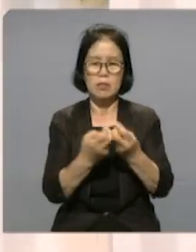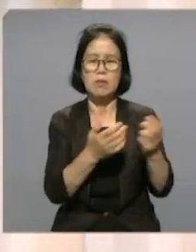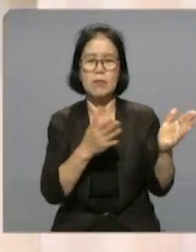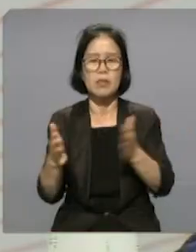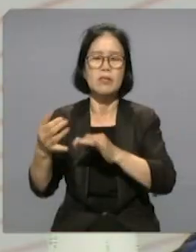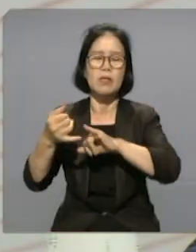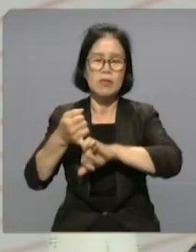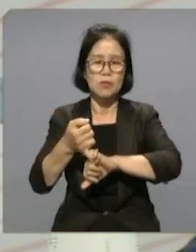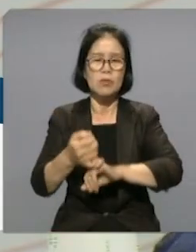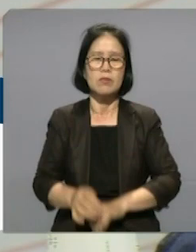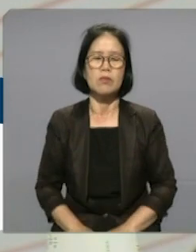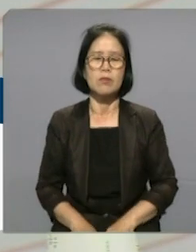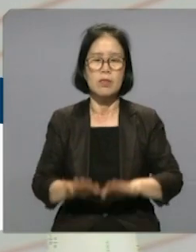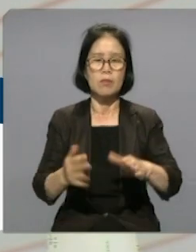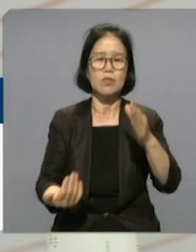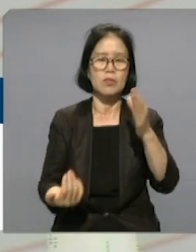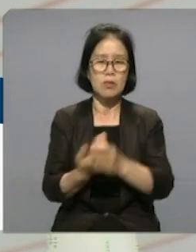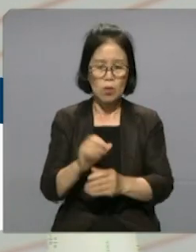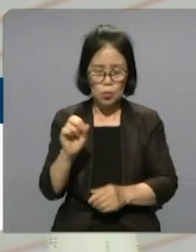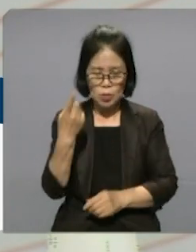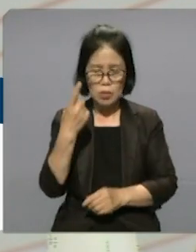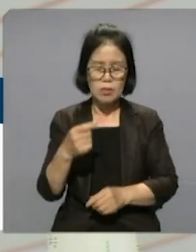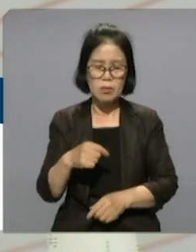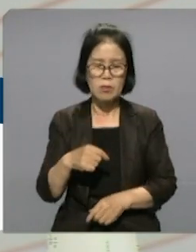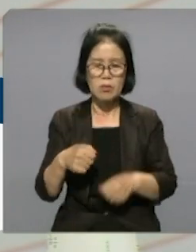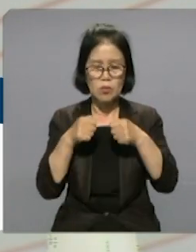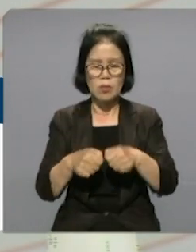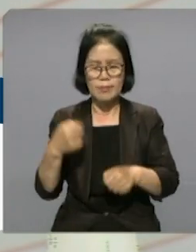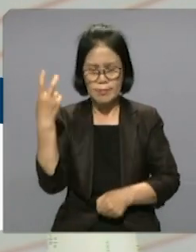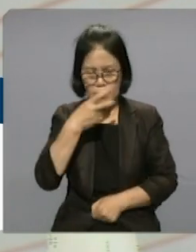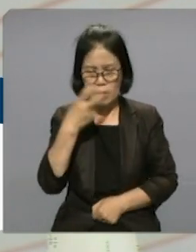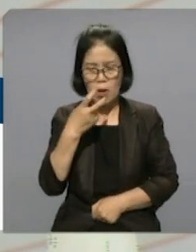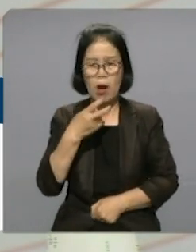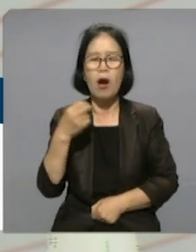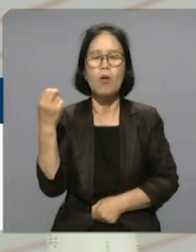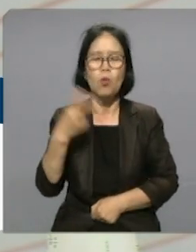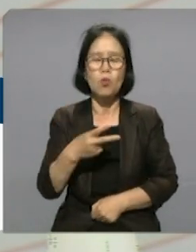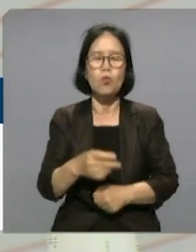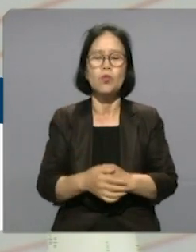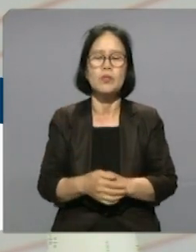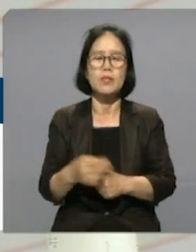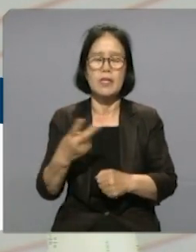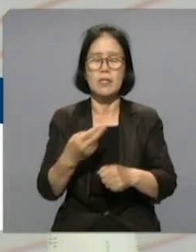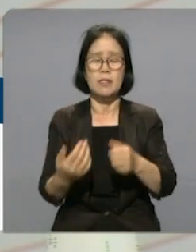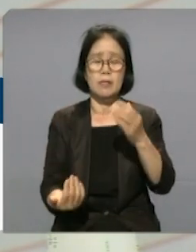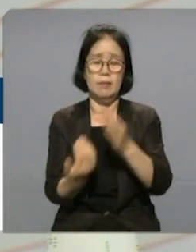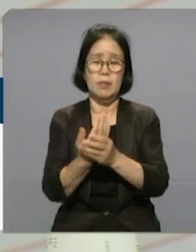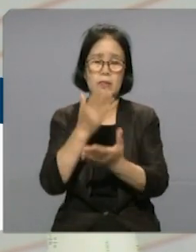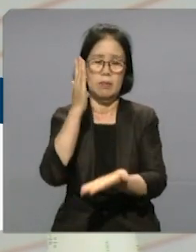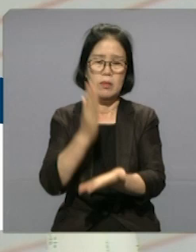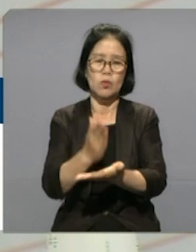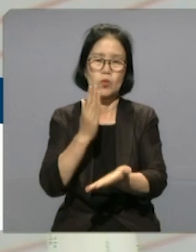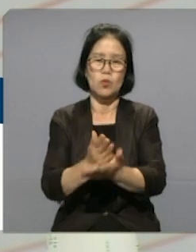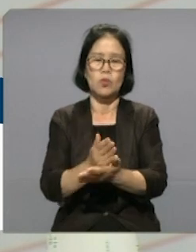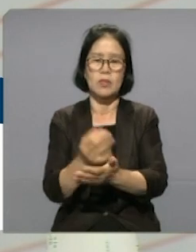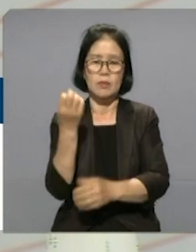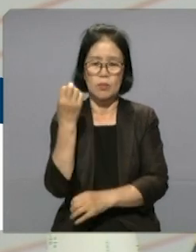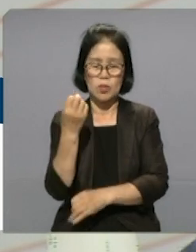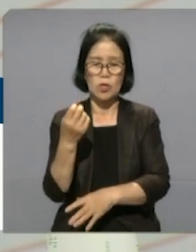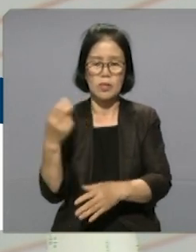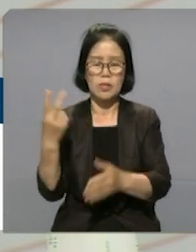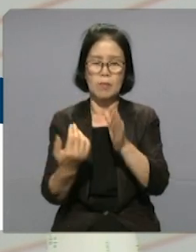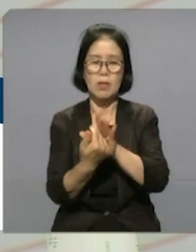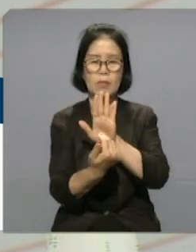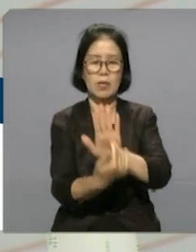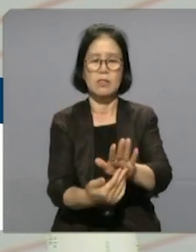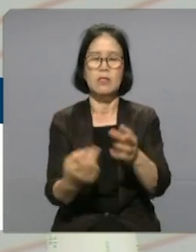약속했습니다. 이번 사태의 원인을 철저히 조사하고 다시는 이런 일이 재발되지 않도록